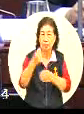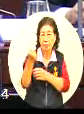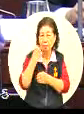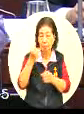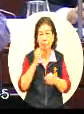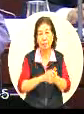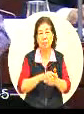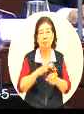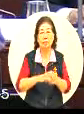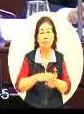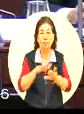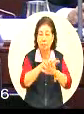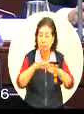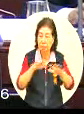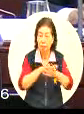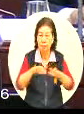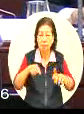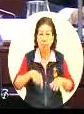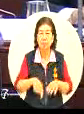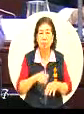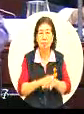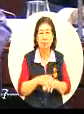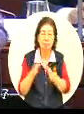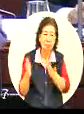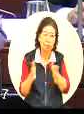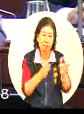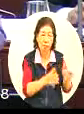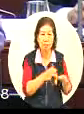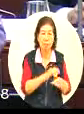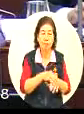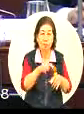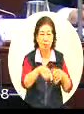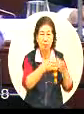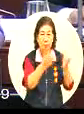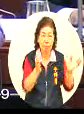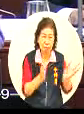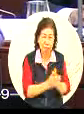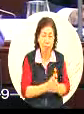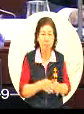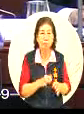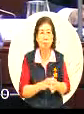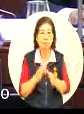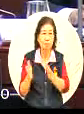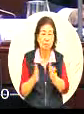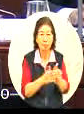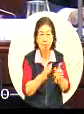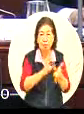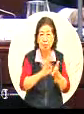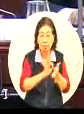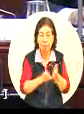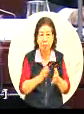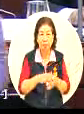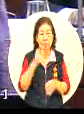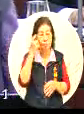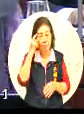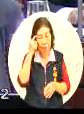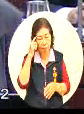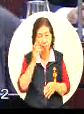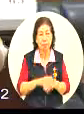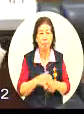补强，啊，再来做其他。在这个部分我们想做其他要使用的思考，谢